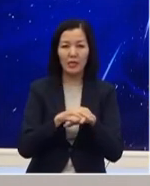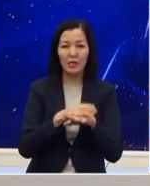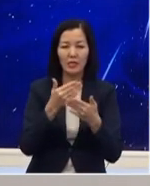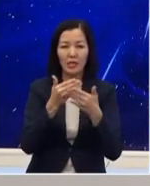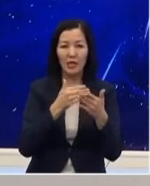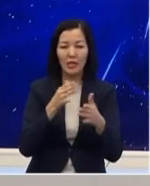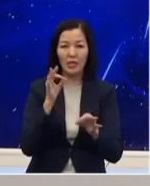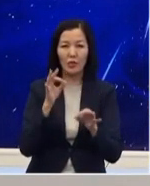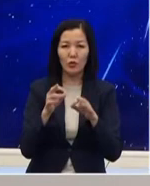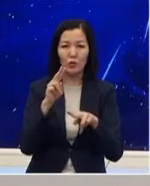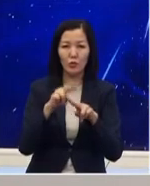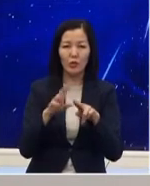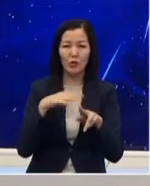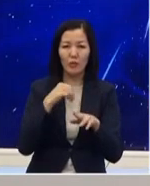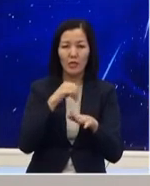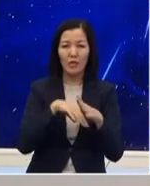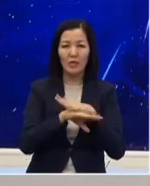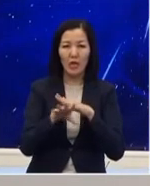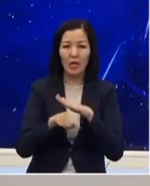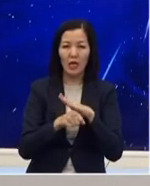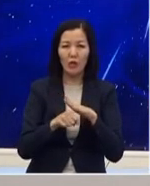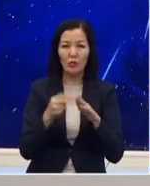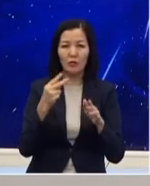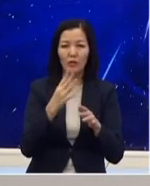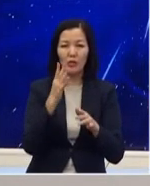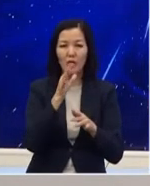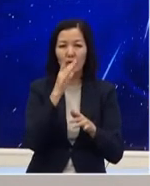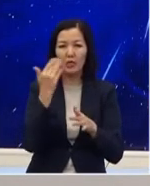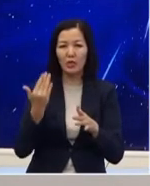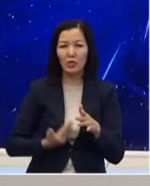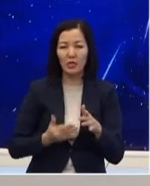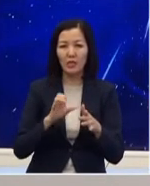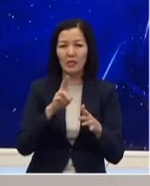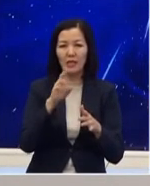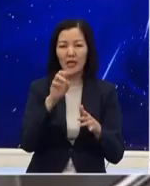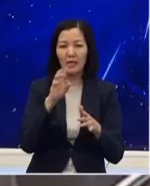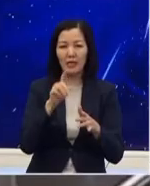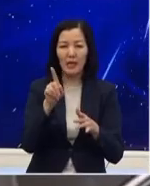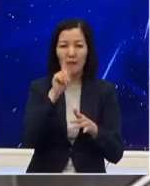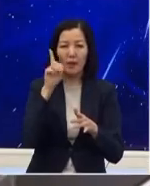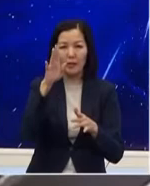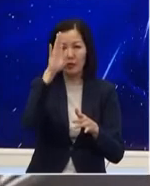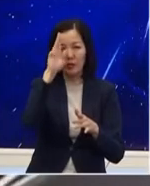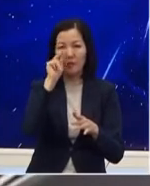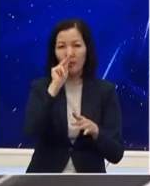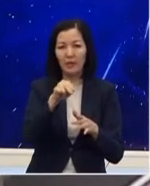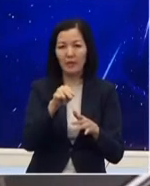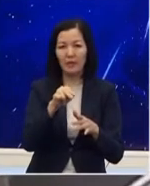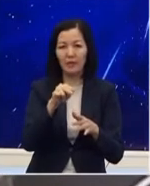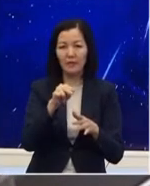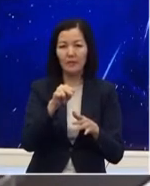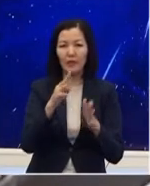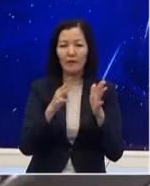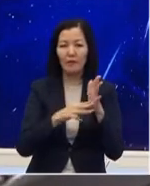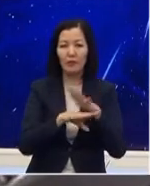ранее судимый за кражу и грабеж 24-летний житель столицы. Молодой человек подозревается в совершении